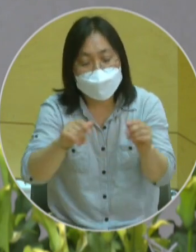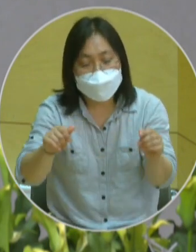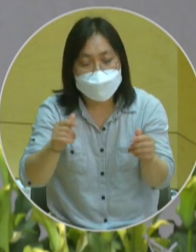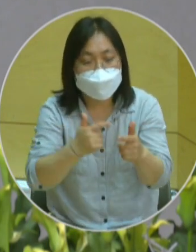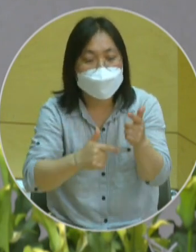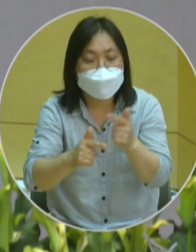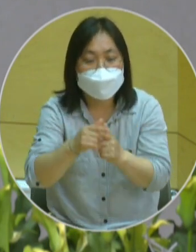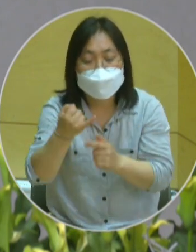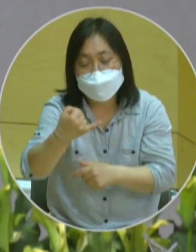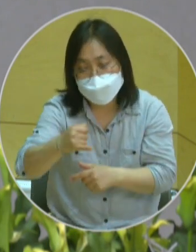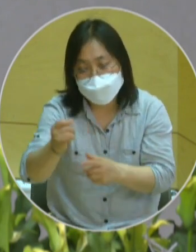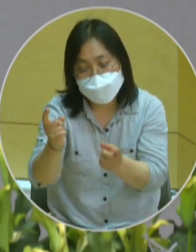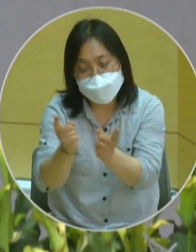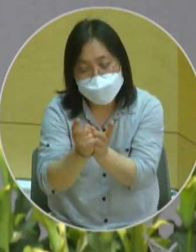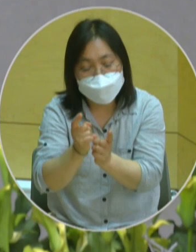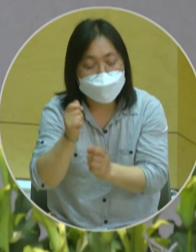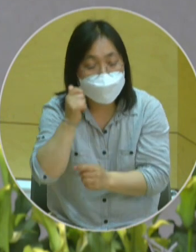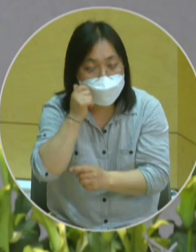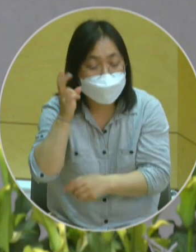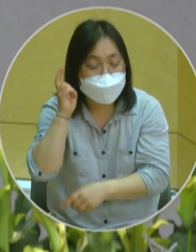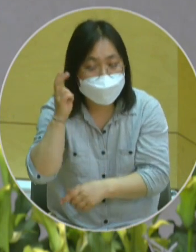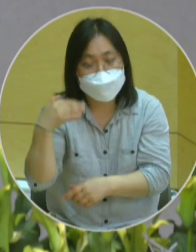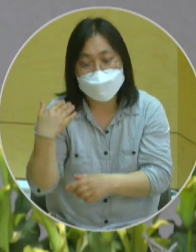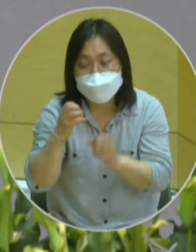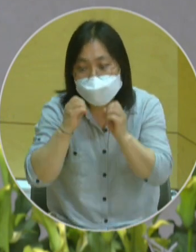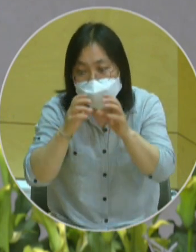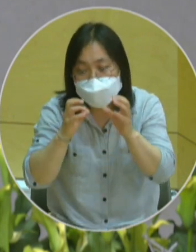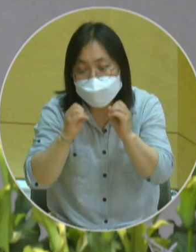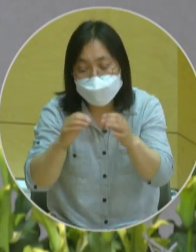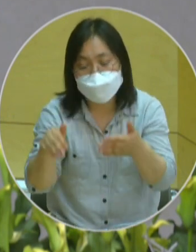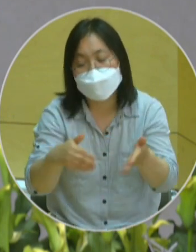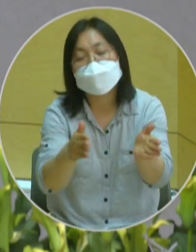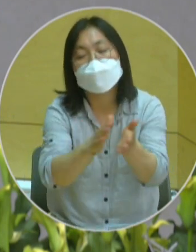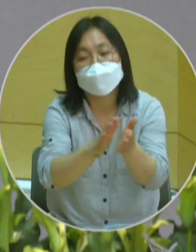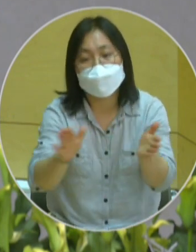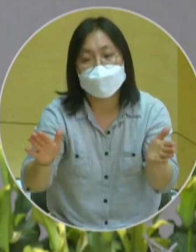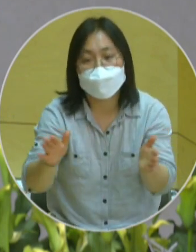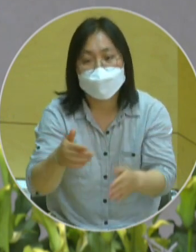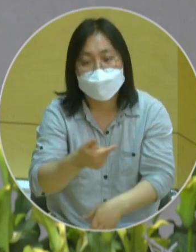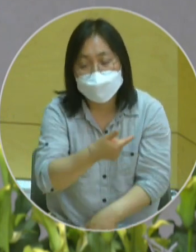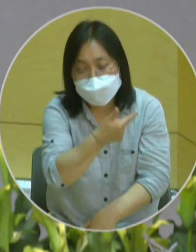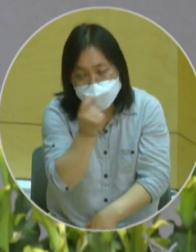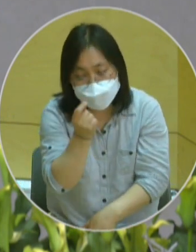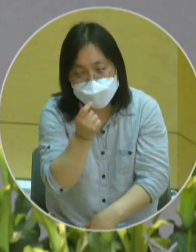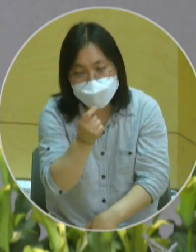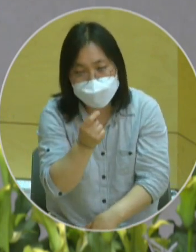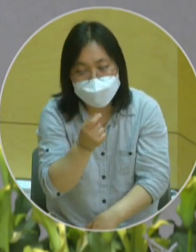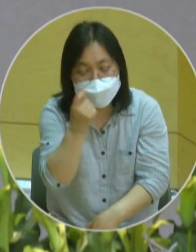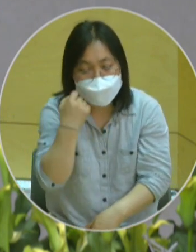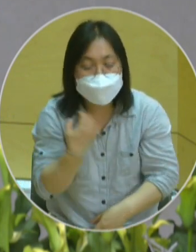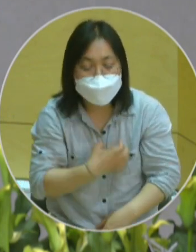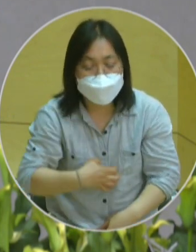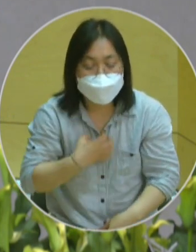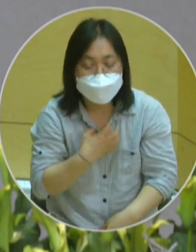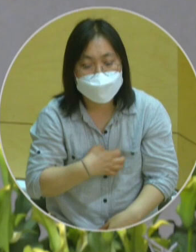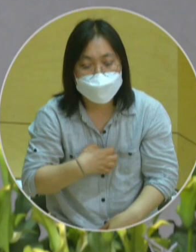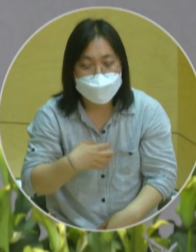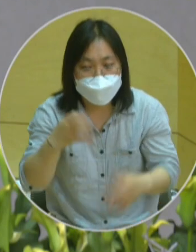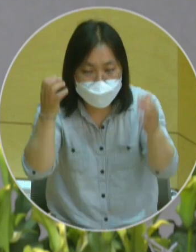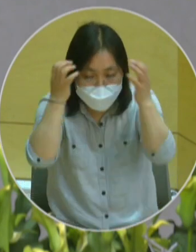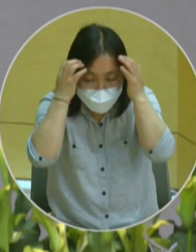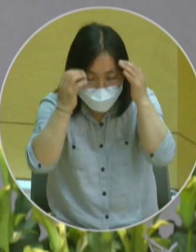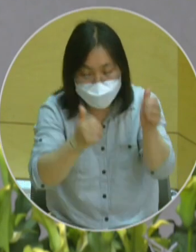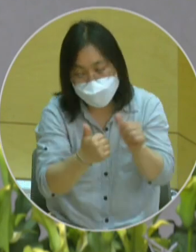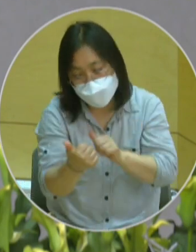더 이상 당신의 딸과의 만남이 없을지 모르는 선교 여정입니다. 결핍과 슬픔, 모욕과 박해, 그리고 고난과